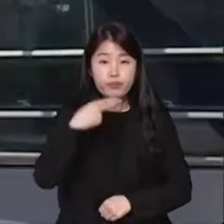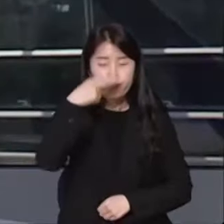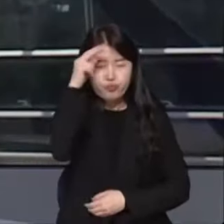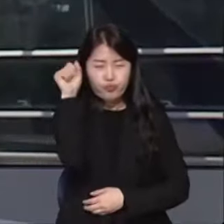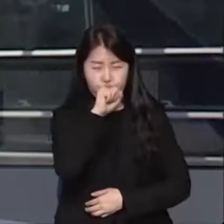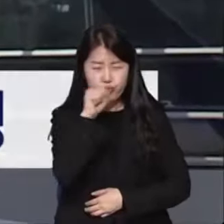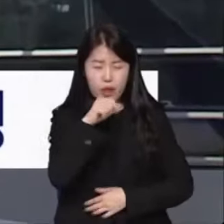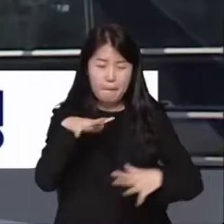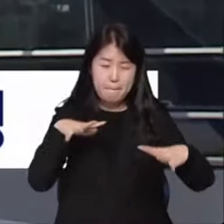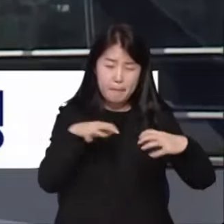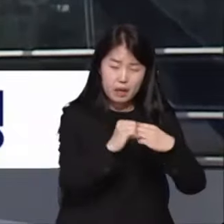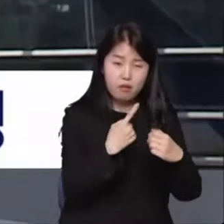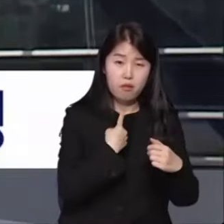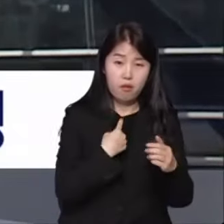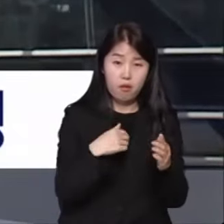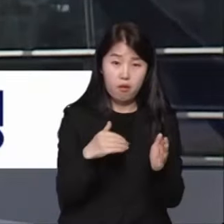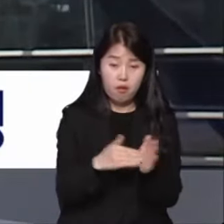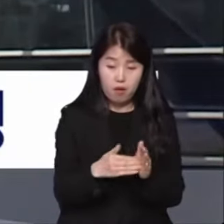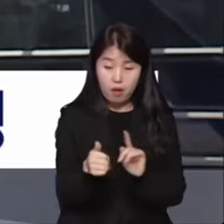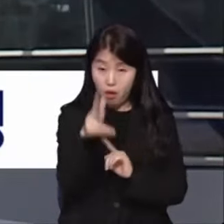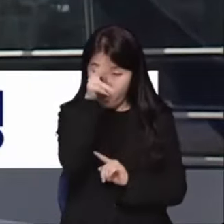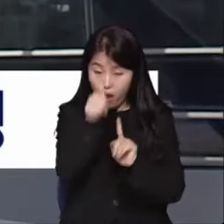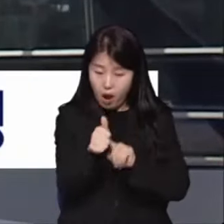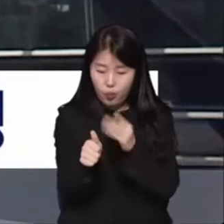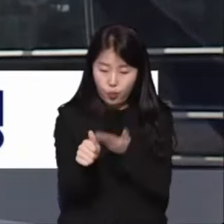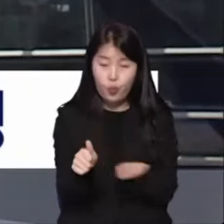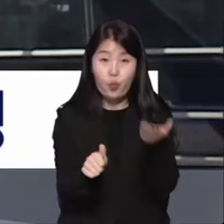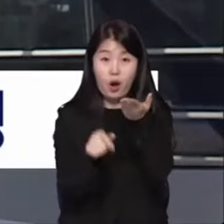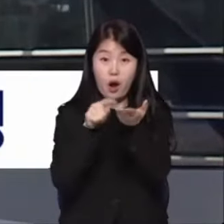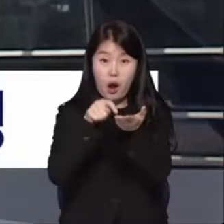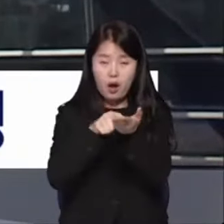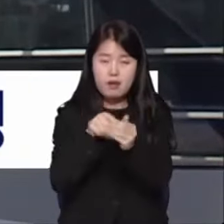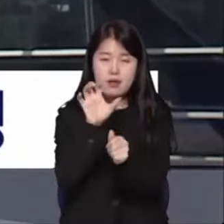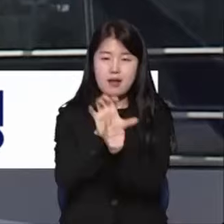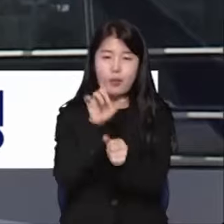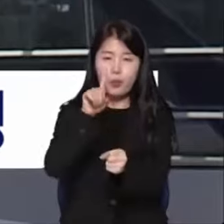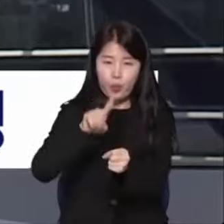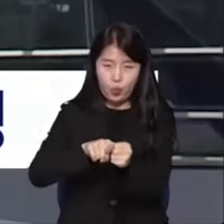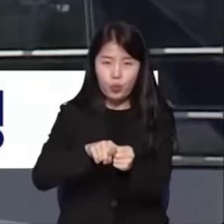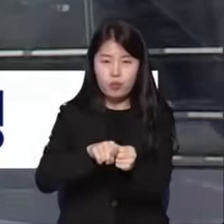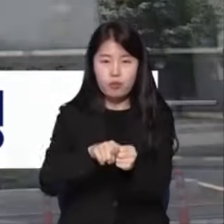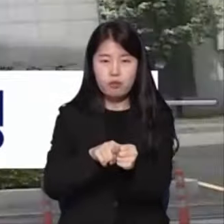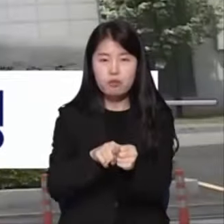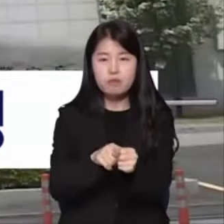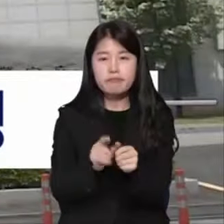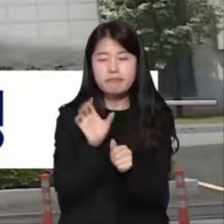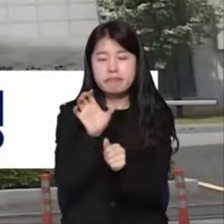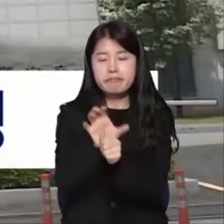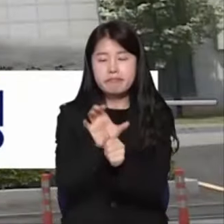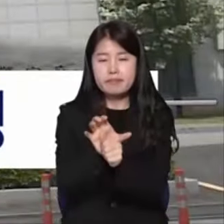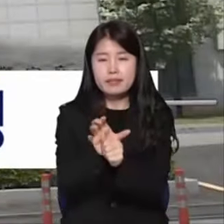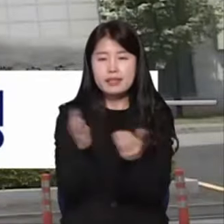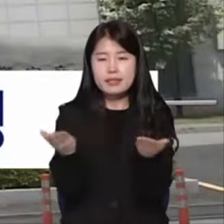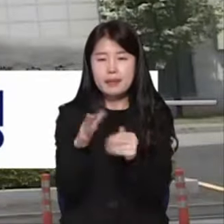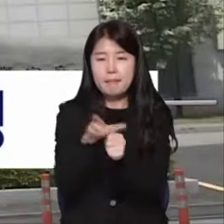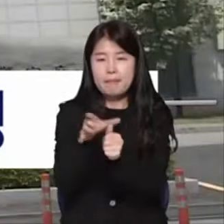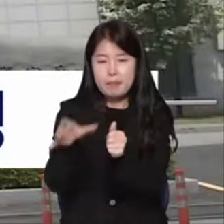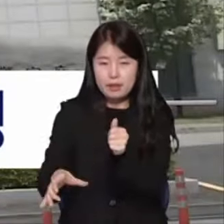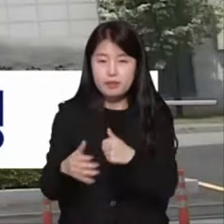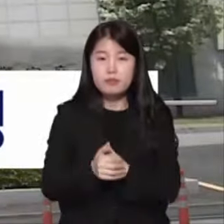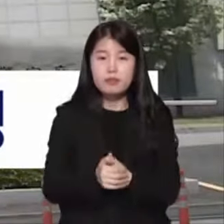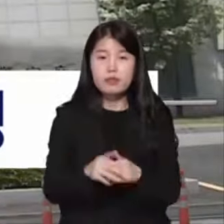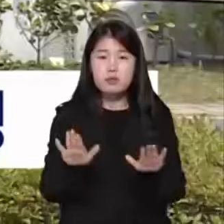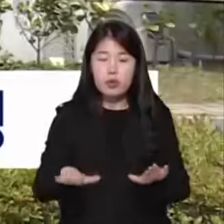음주운전 교통사고를 낸 경찰관의 상급자에게 문책성 인사조치가 내려졌습니다. 광주경찰청은